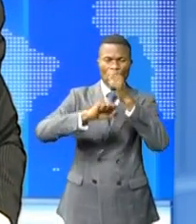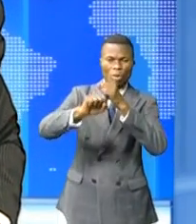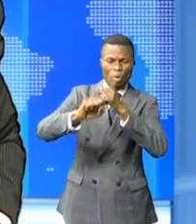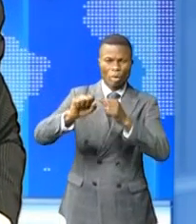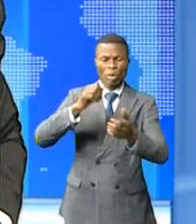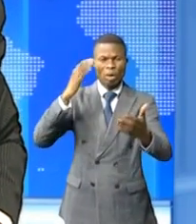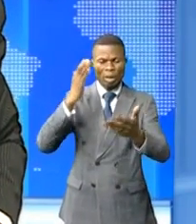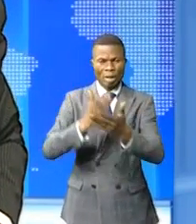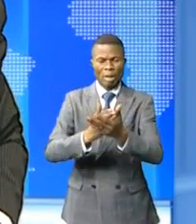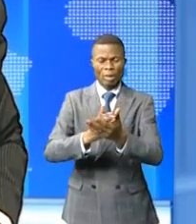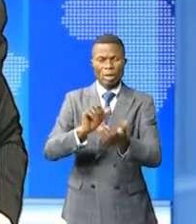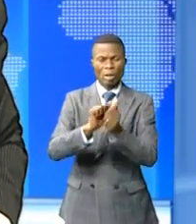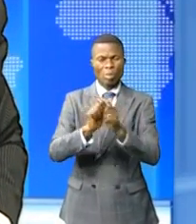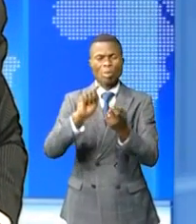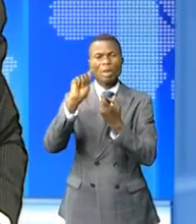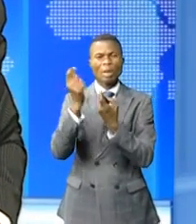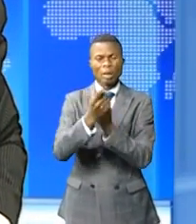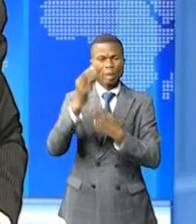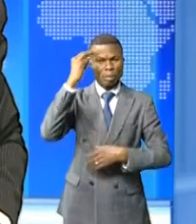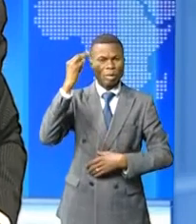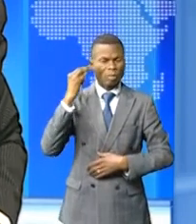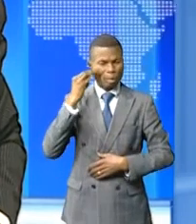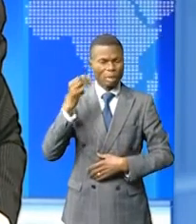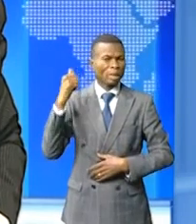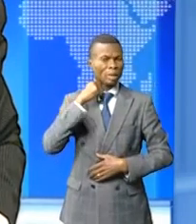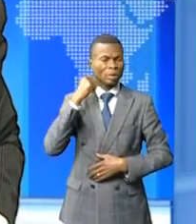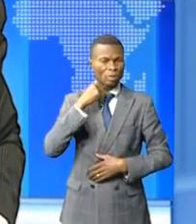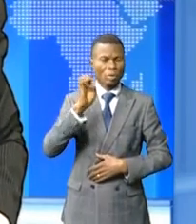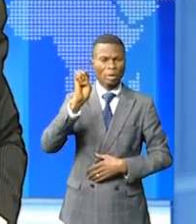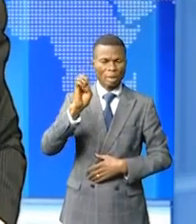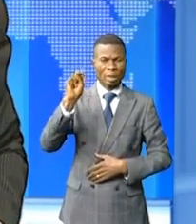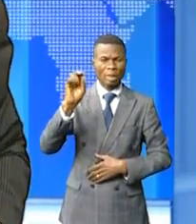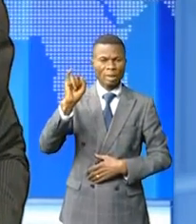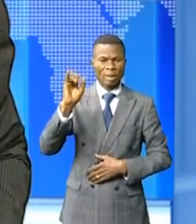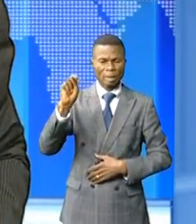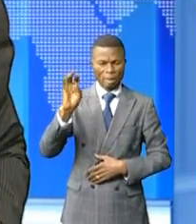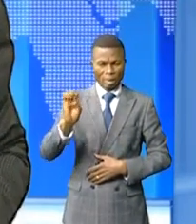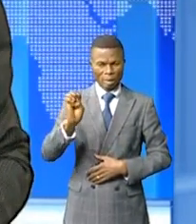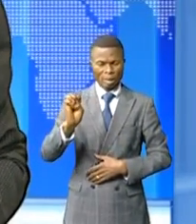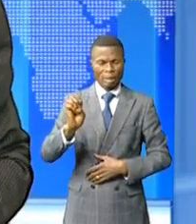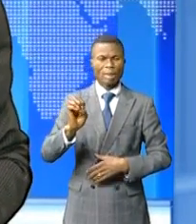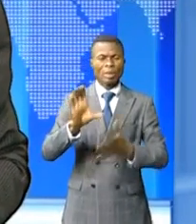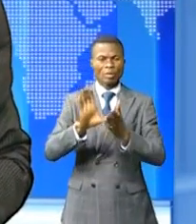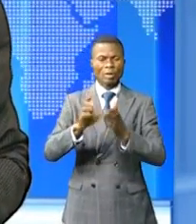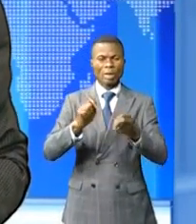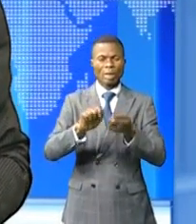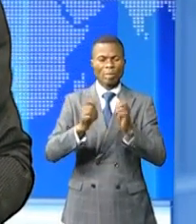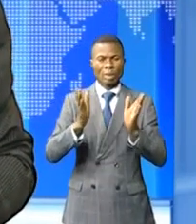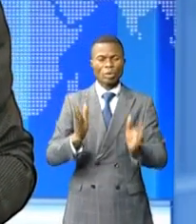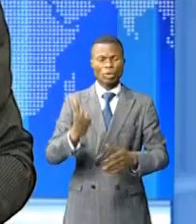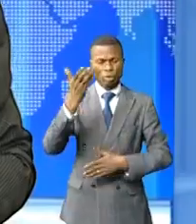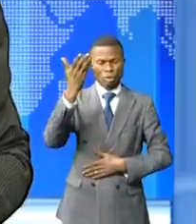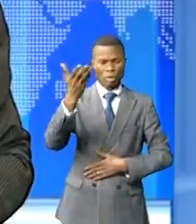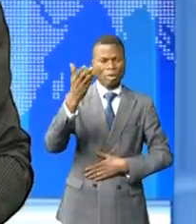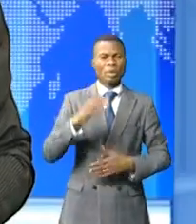lutte contre le tribalisme par le ministre honoraire, Dr Eteni Longondo. Reportage d'Yen Balaka, Alain Bikai et Thierry